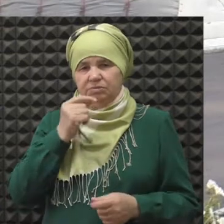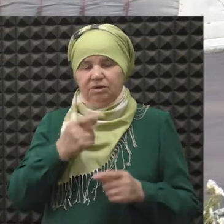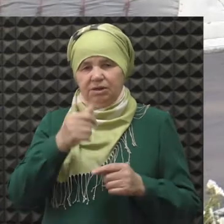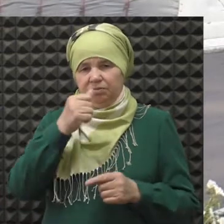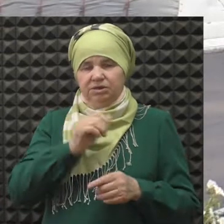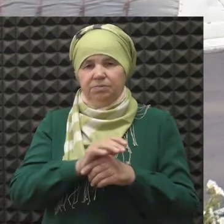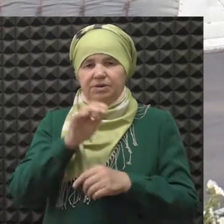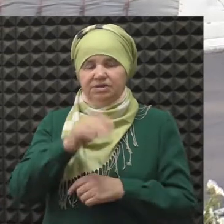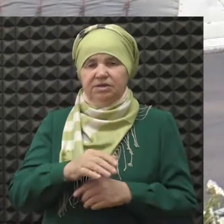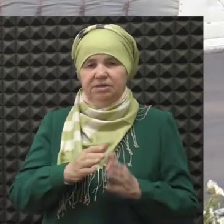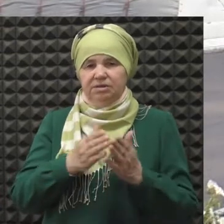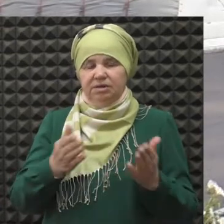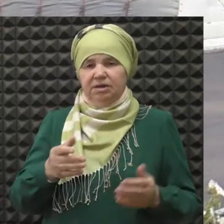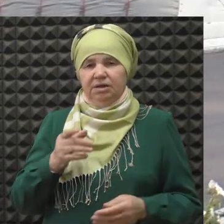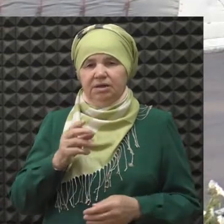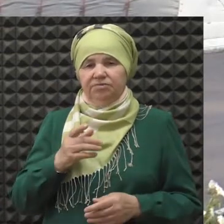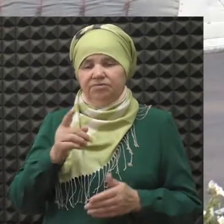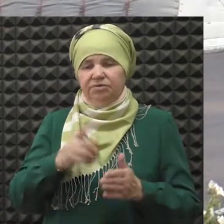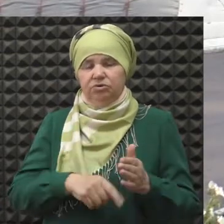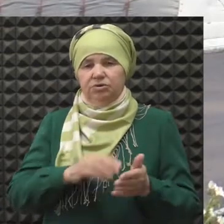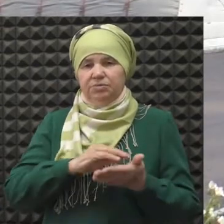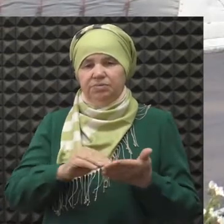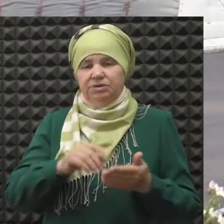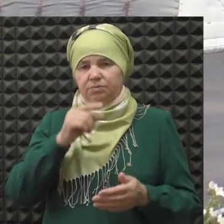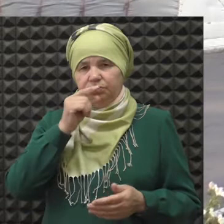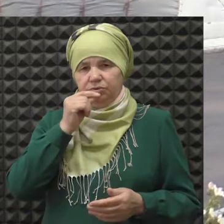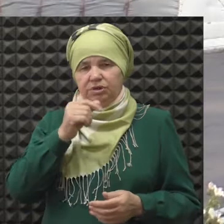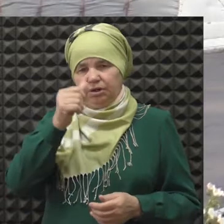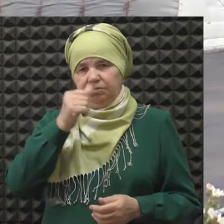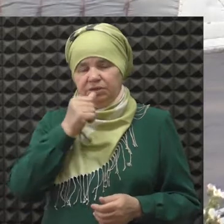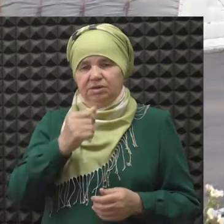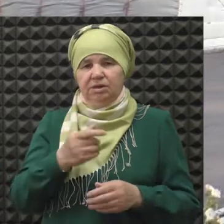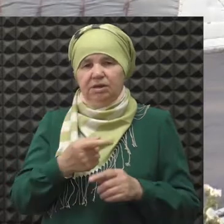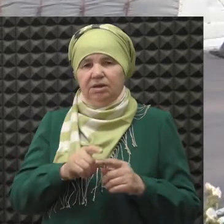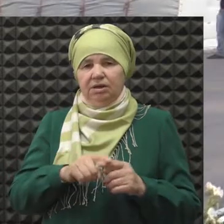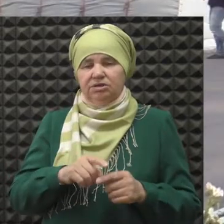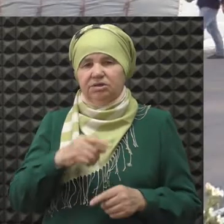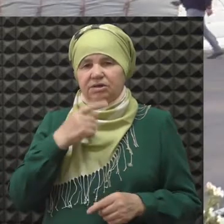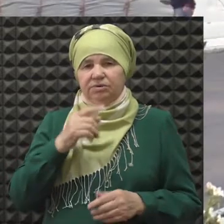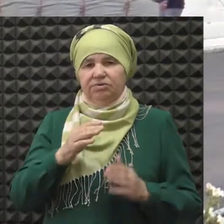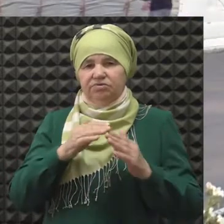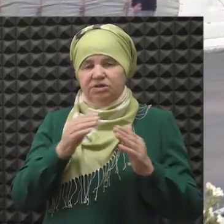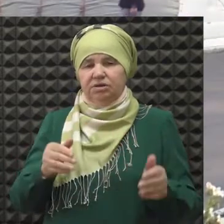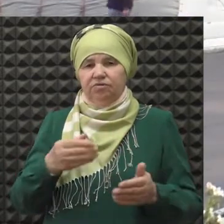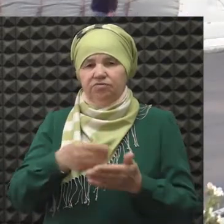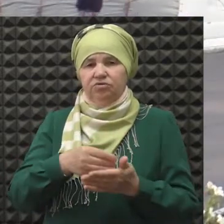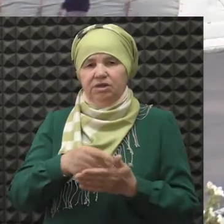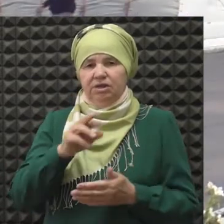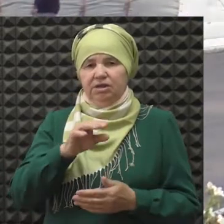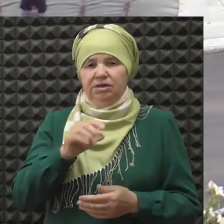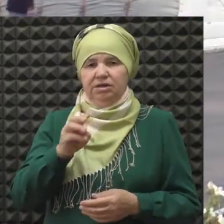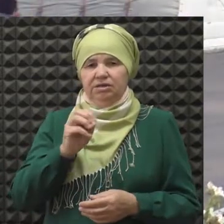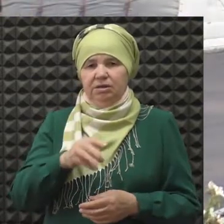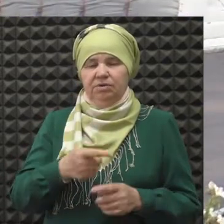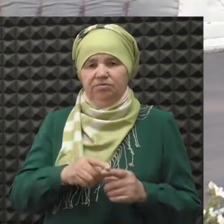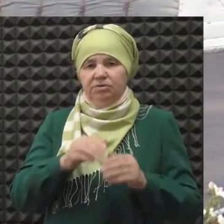был ниспослан Коран, в котором всем верующим был предписан пост, и месяц, о котором каждый день говорят в шатрах фонда Ерда. В этот